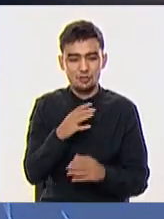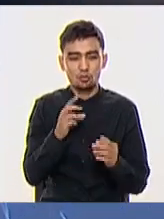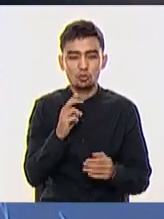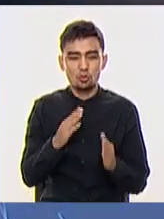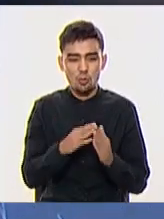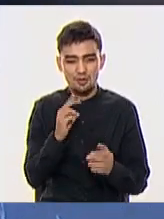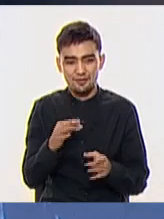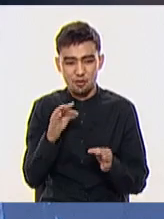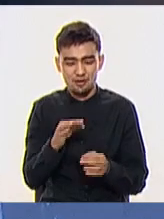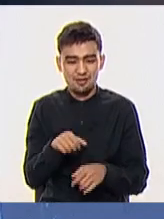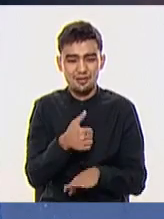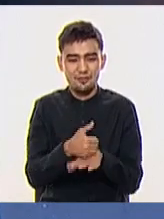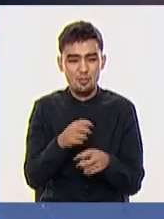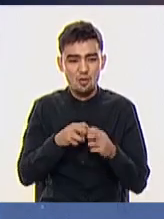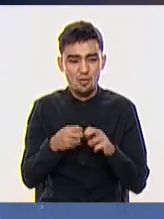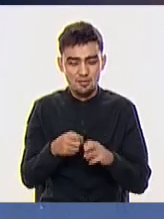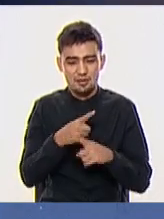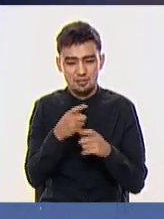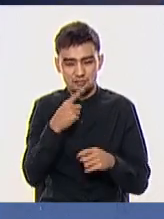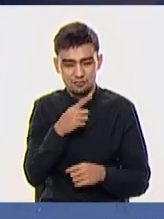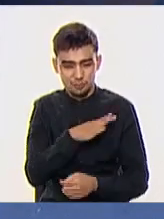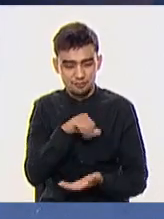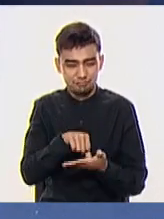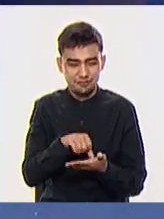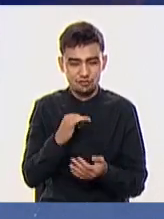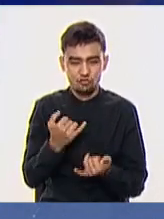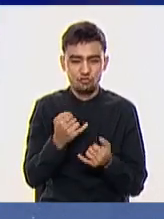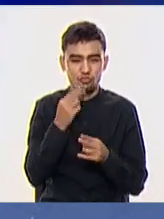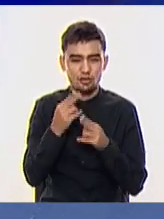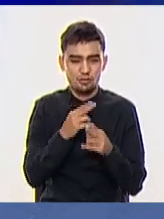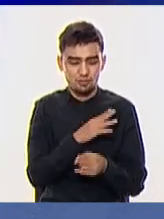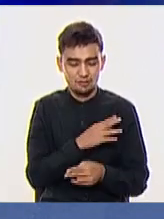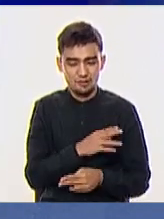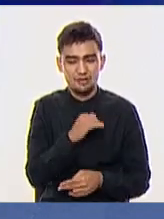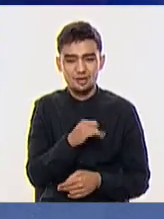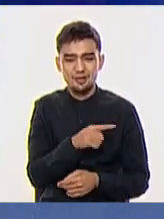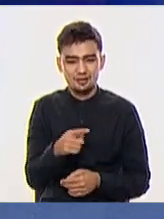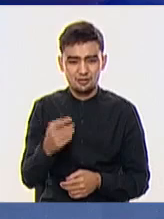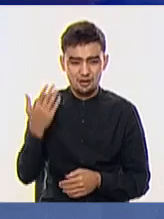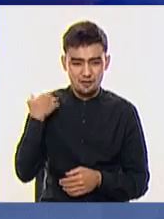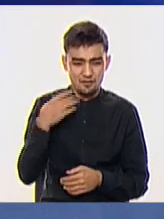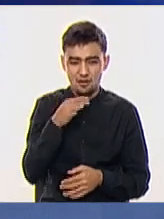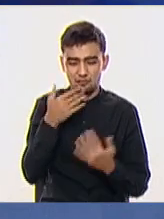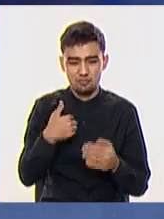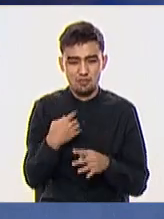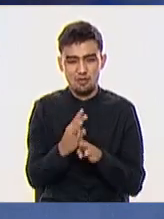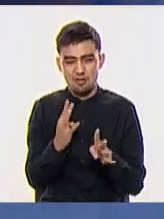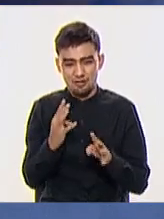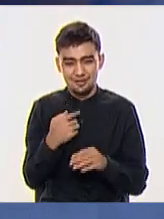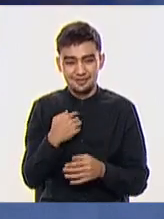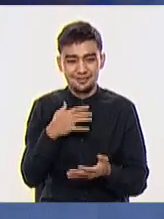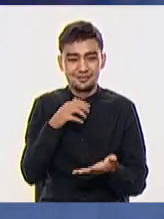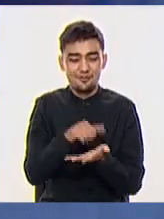мәселесі басты проблемаларын айналғанын айтқандар бүгін арнамызға шағымданды. Олар талай жыл кезек күтіп әрең алған